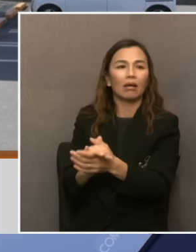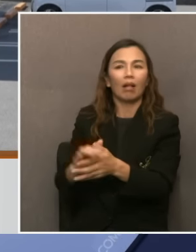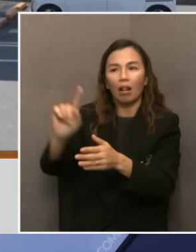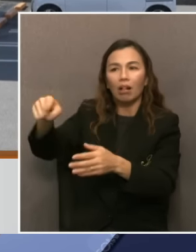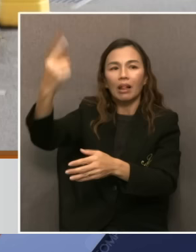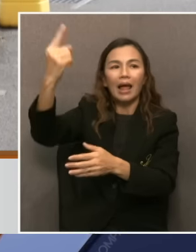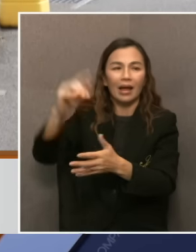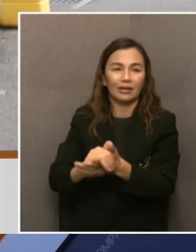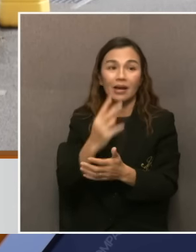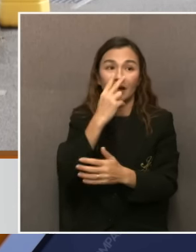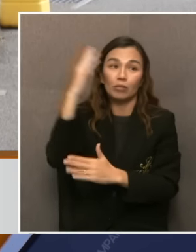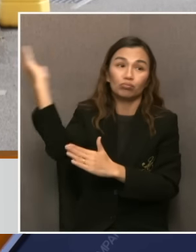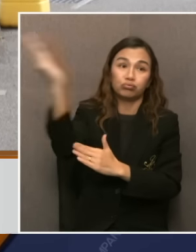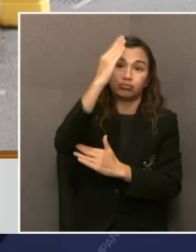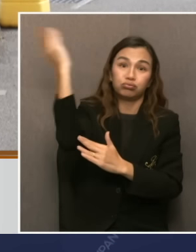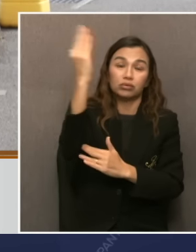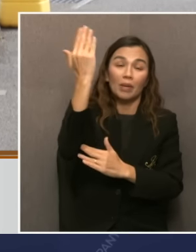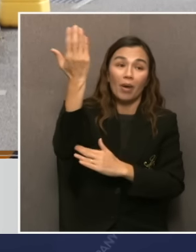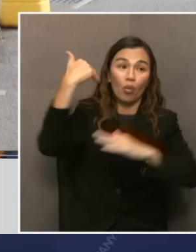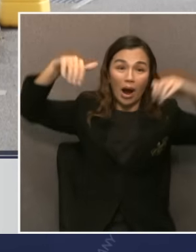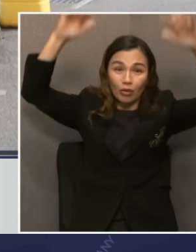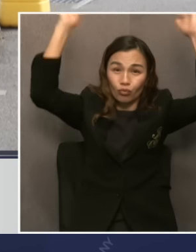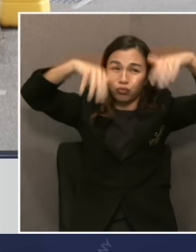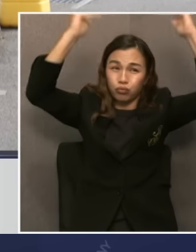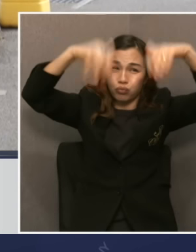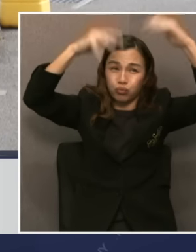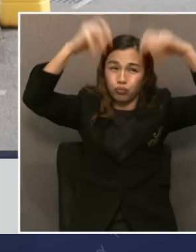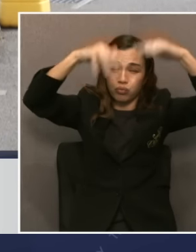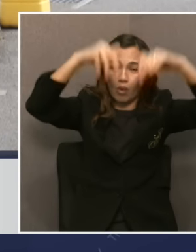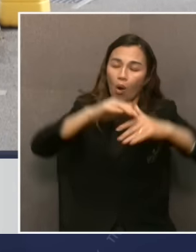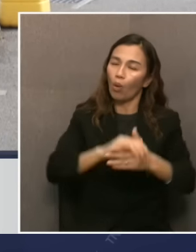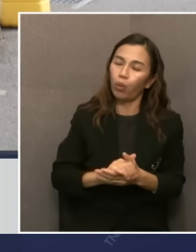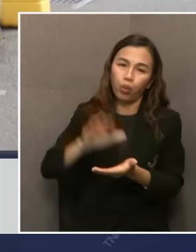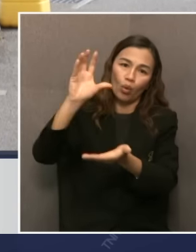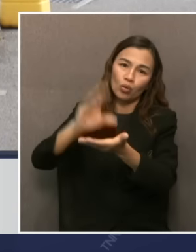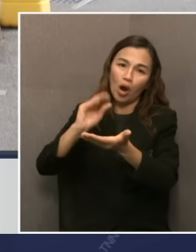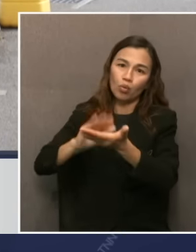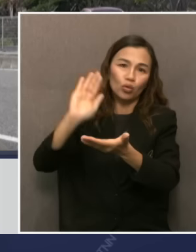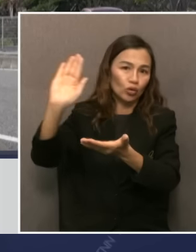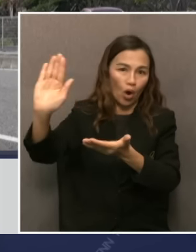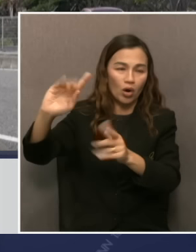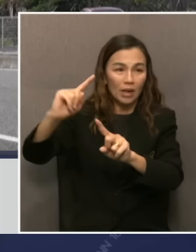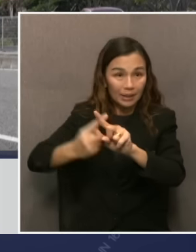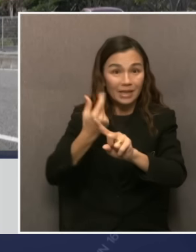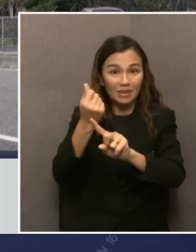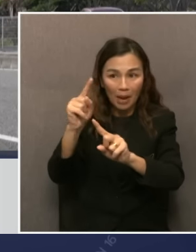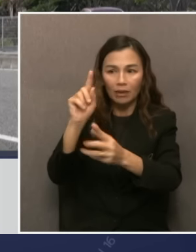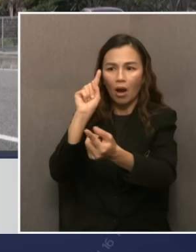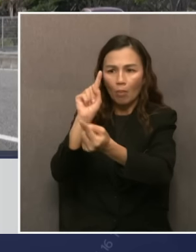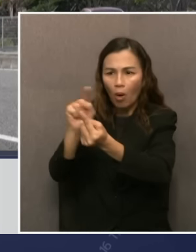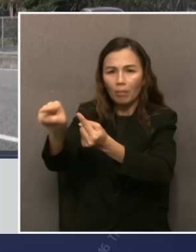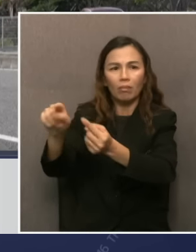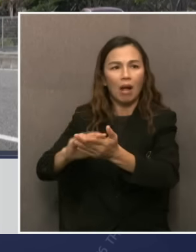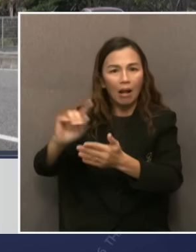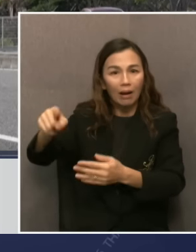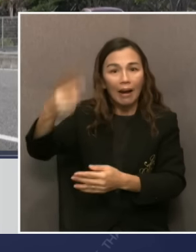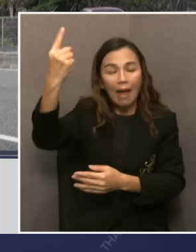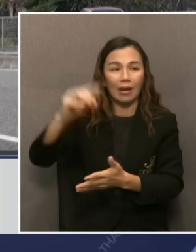ทบญี่ปุ่นมากเมื่อวานฝนตกหนักเรียกว่าหนักที่สุดในเรคคอร์ดของเดือนพฤศจิกายนไม่เคยมีเดือนพฤศจิก